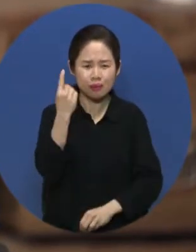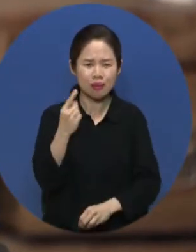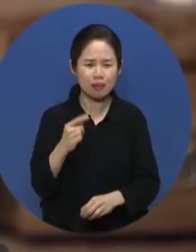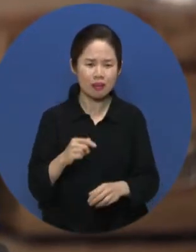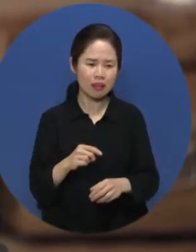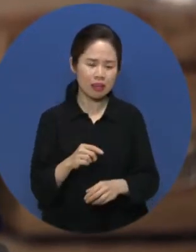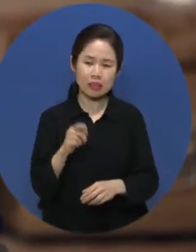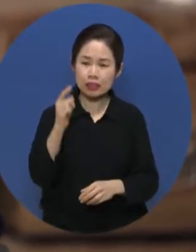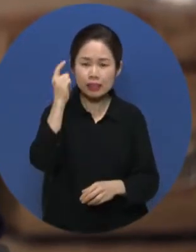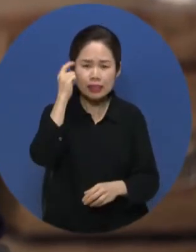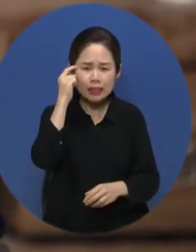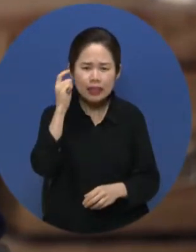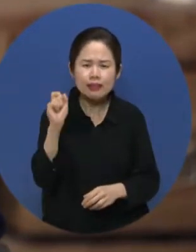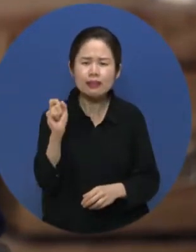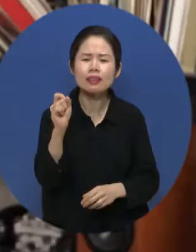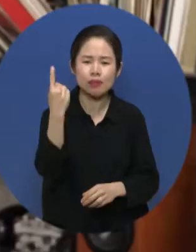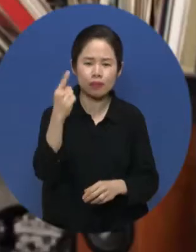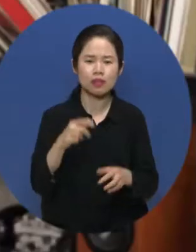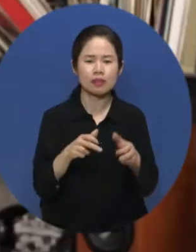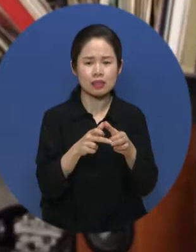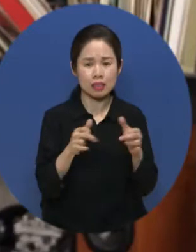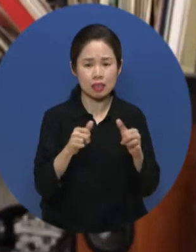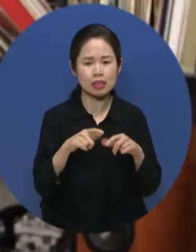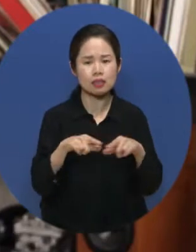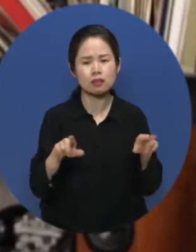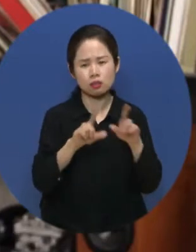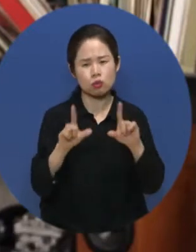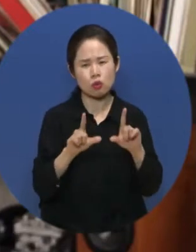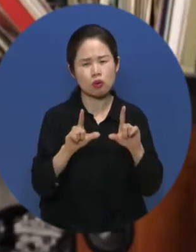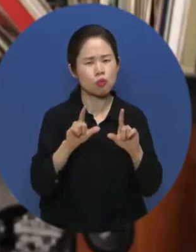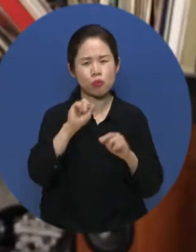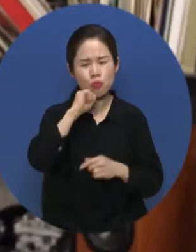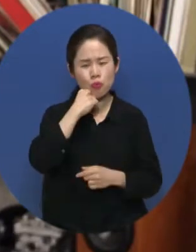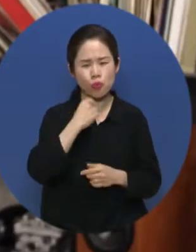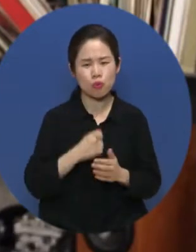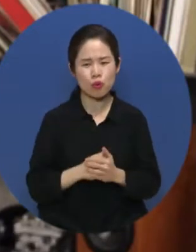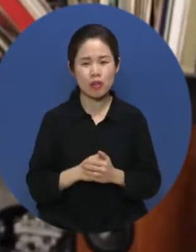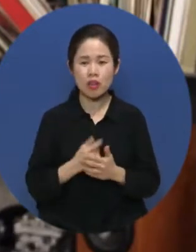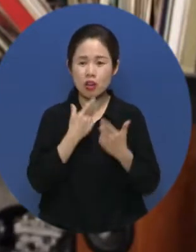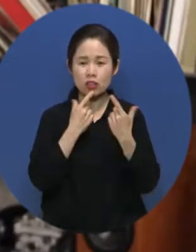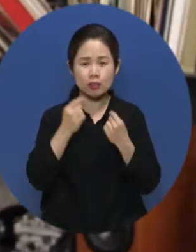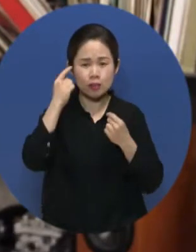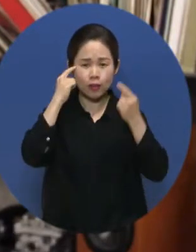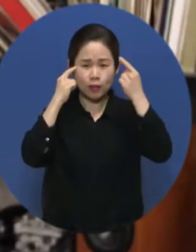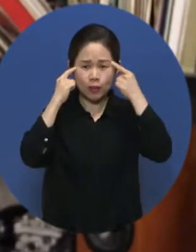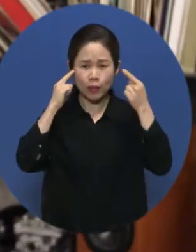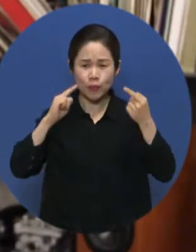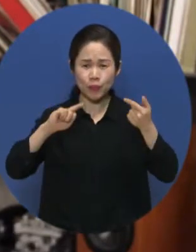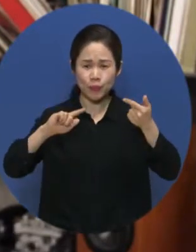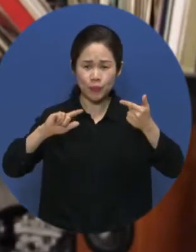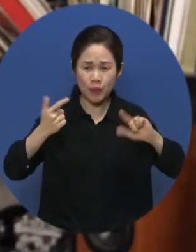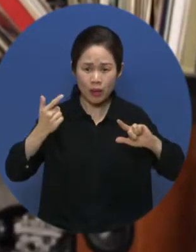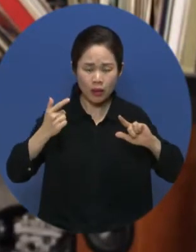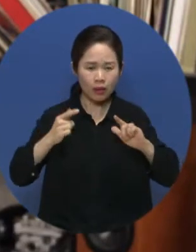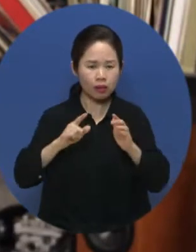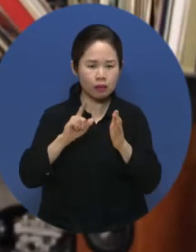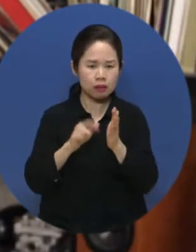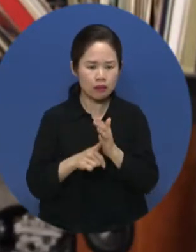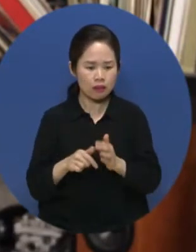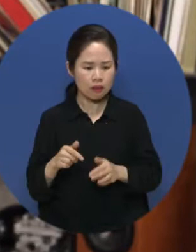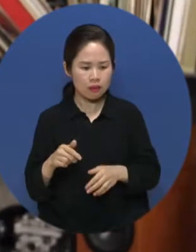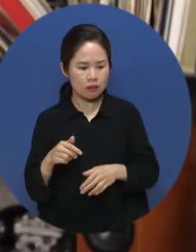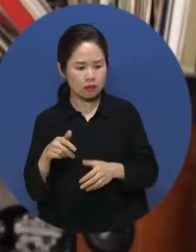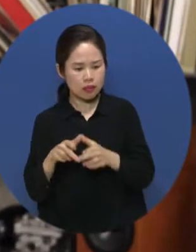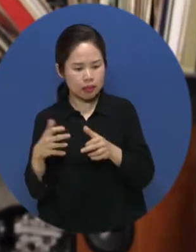일상생활하는데 어려움이 계속 있는 거죠. 그래서 그런 관점과 관점이 부딪힐 때 사람들이 이 사람이 장애가 있구나,